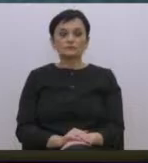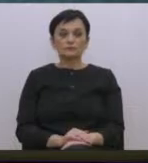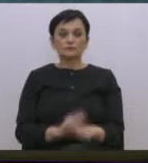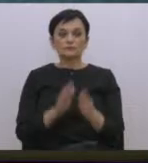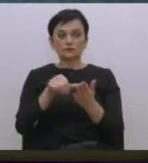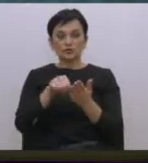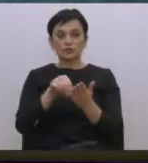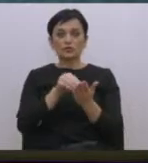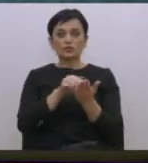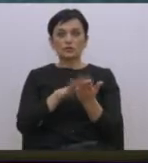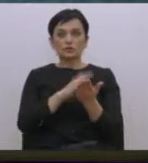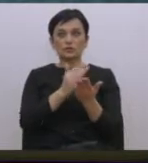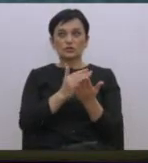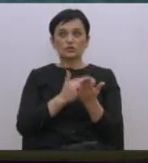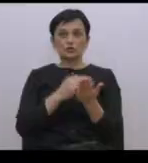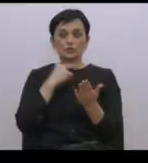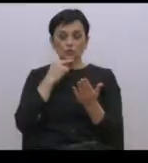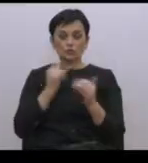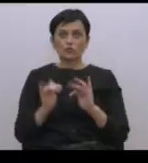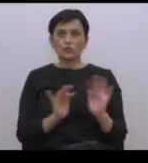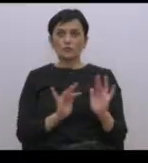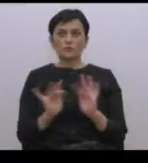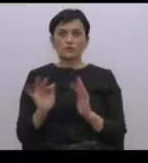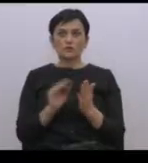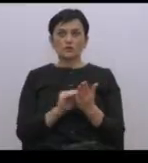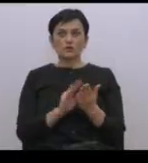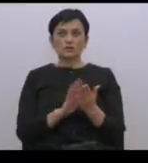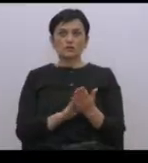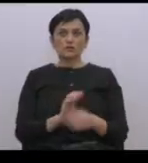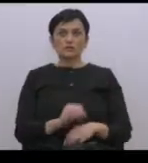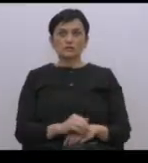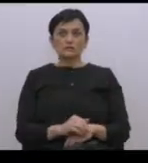Chiar ce atot registrațiș regim. Ura drema mi-am din alus registrație.